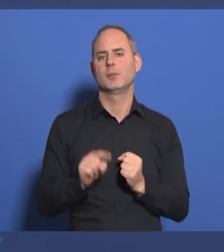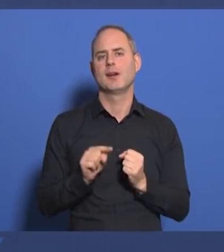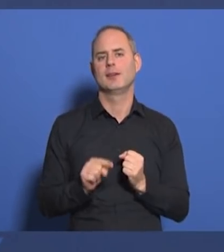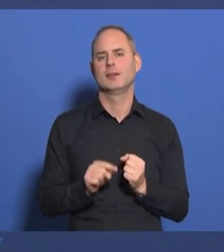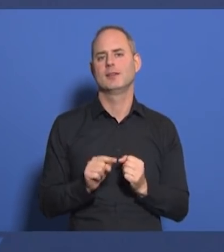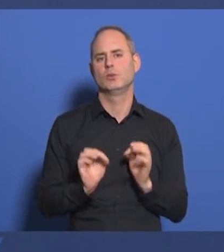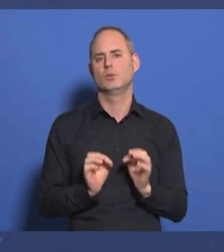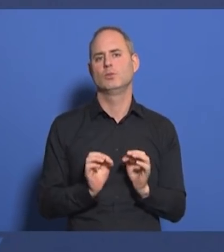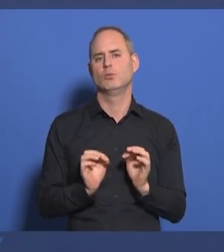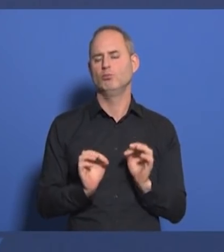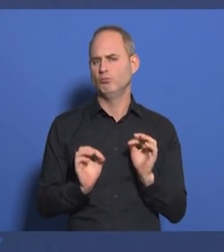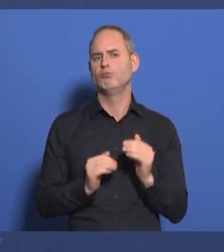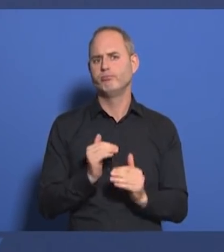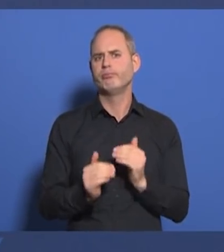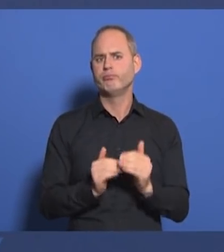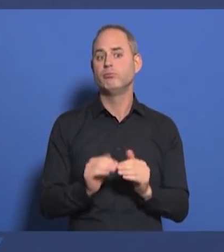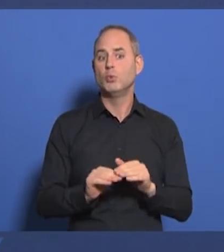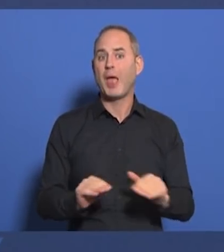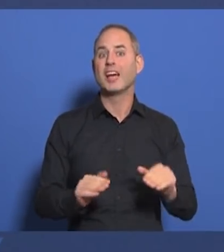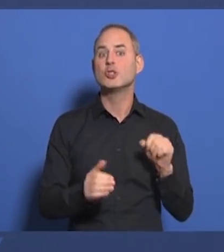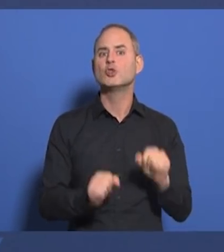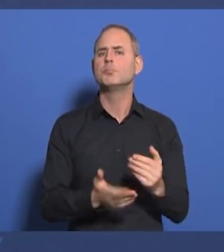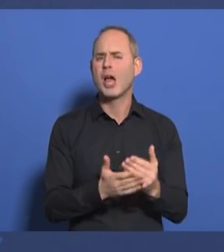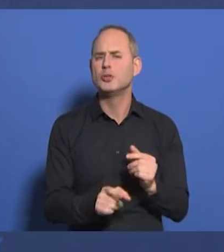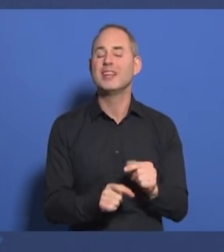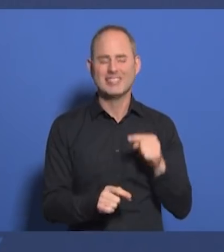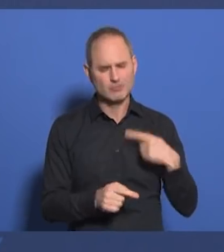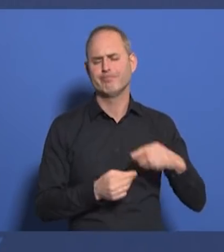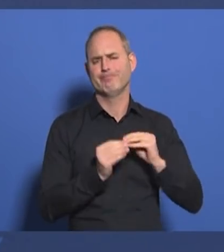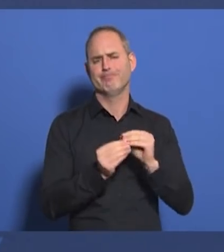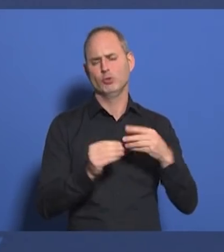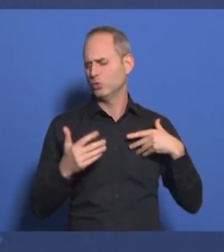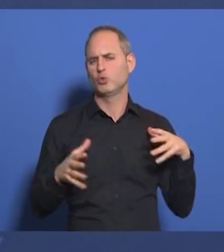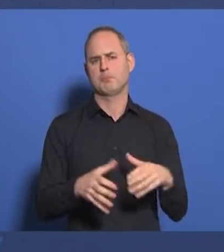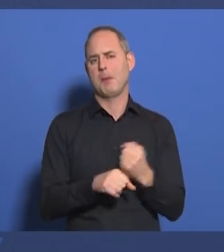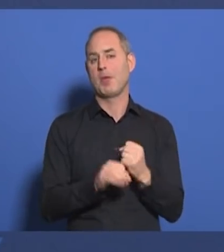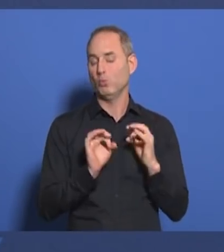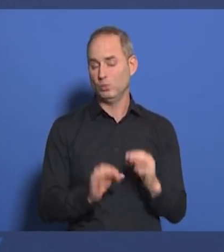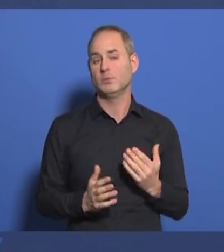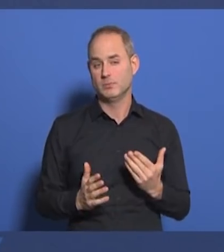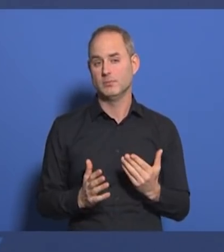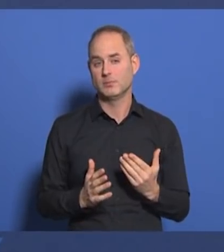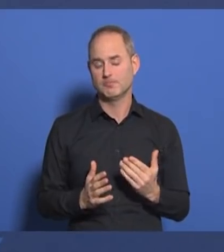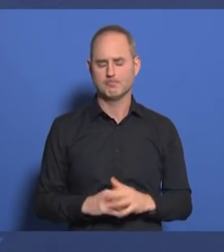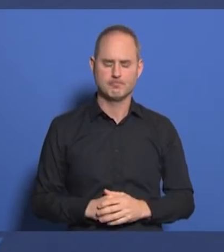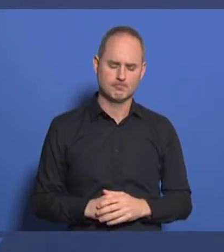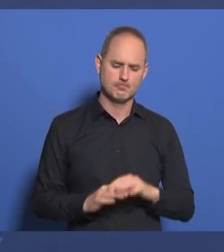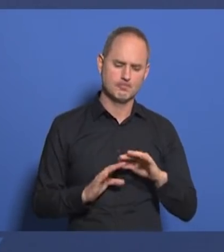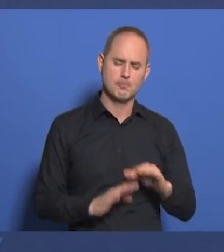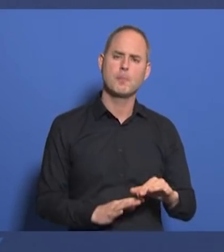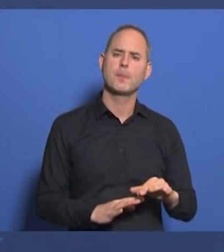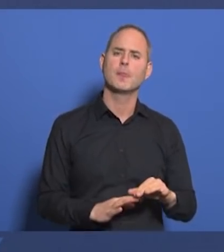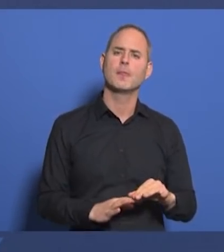brauchen Verlässlichkeit und Klarheit in der Pandemiepolitik. Das gilt auch bei Fragen, wie viele Monate ein Mensch seinen